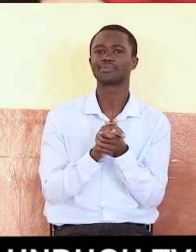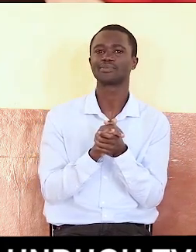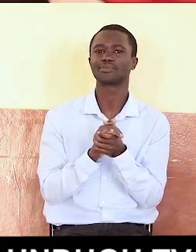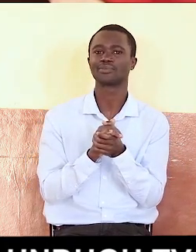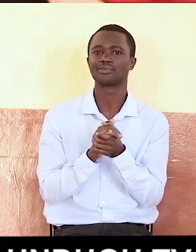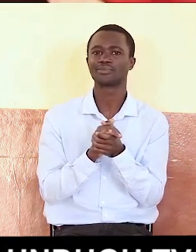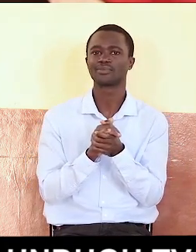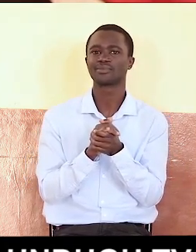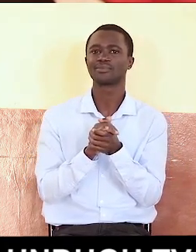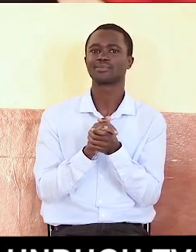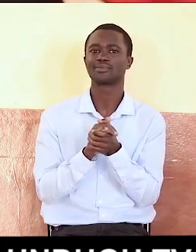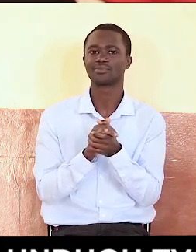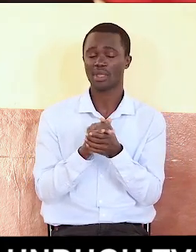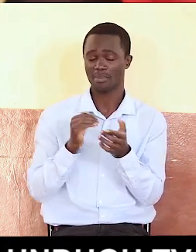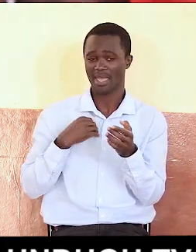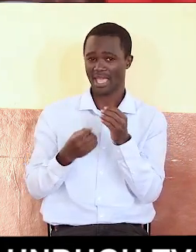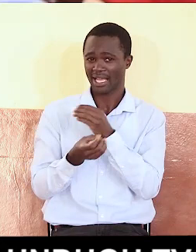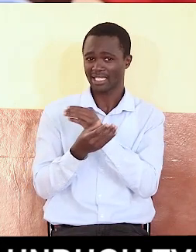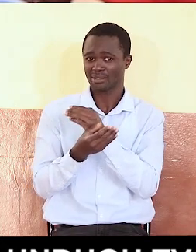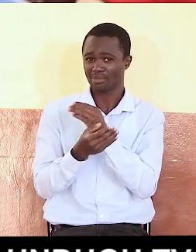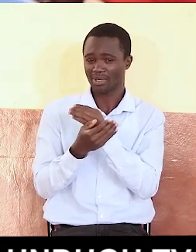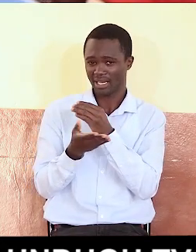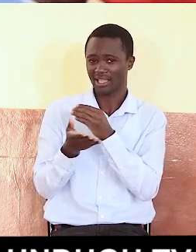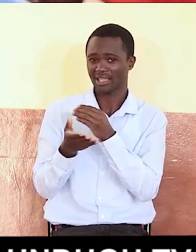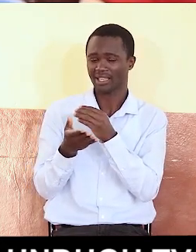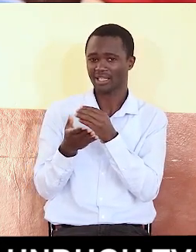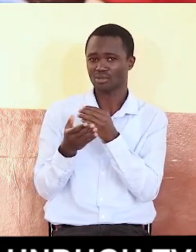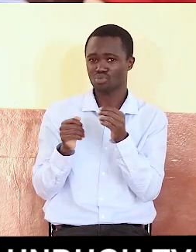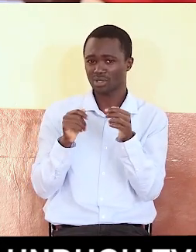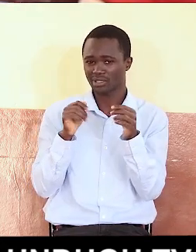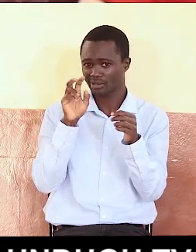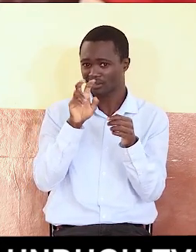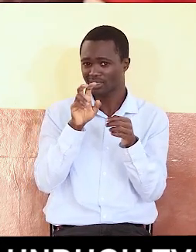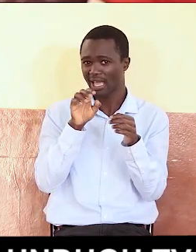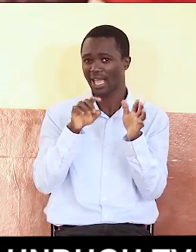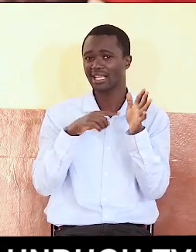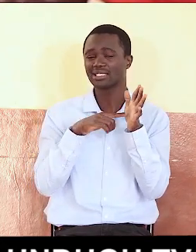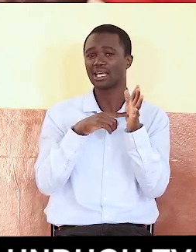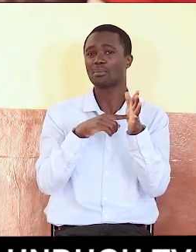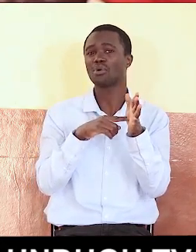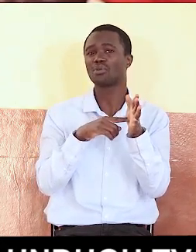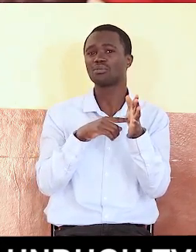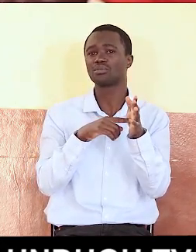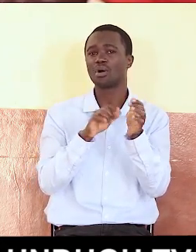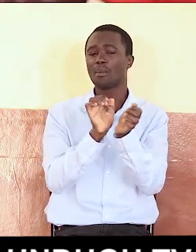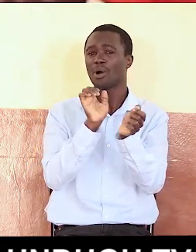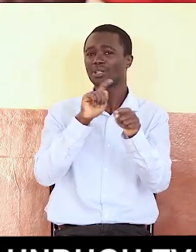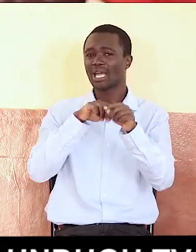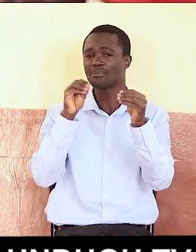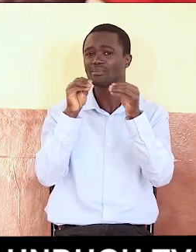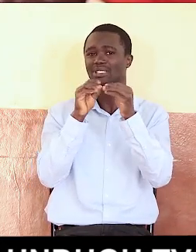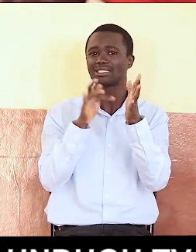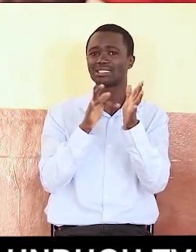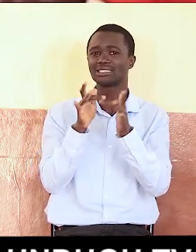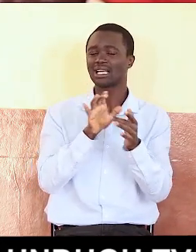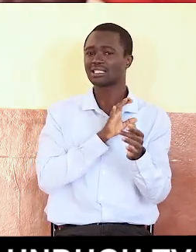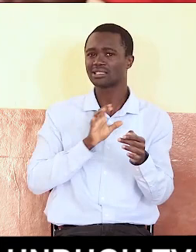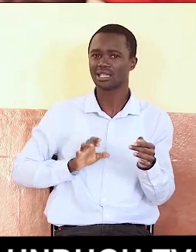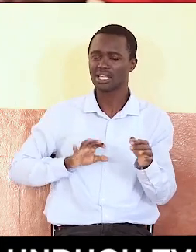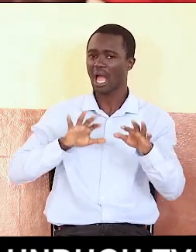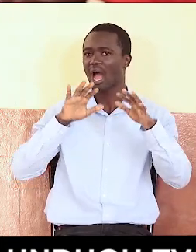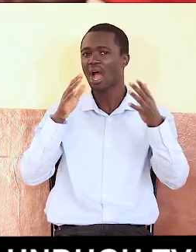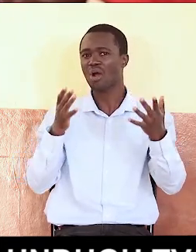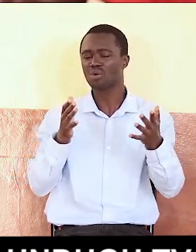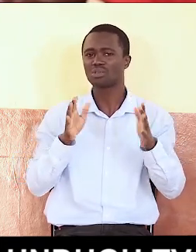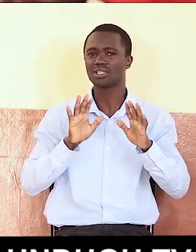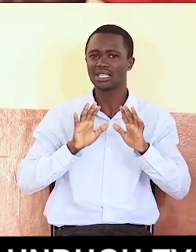hiyo hali ambayo nimeeleza, tunachukua sasa mfano wa Paulo kwa jinsi alipokutana na Yesu, jinsi